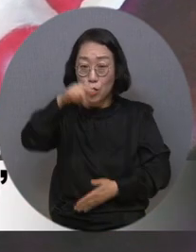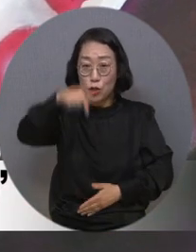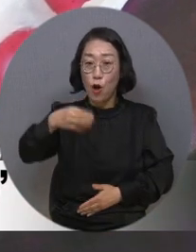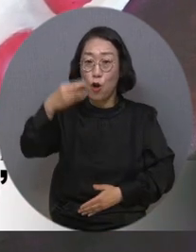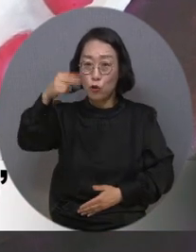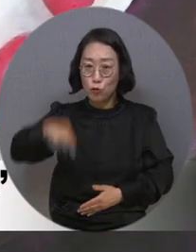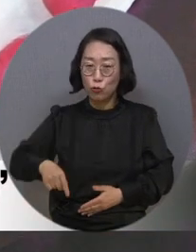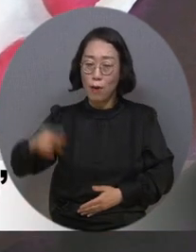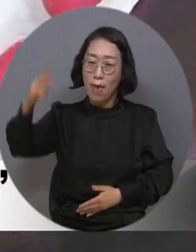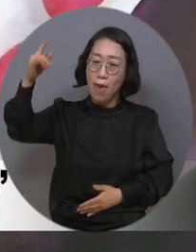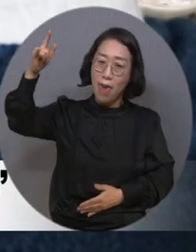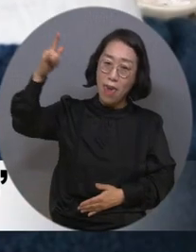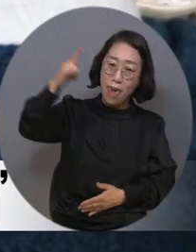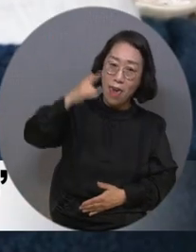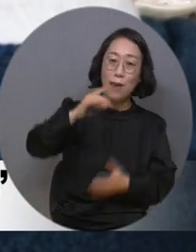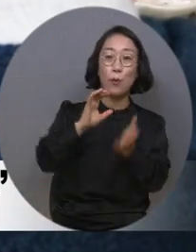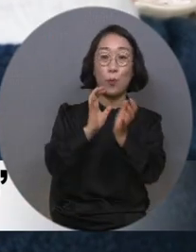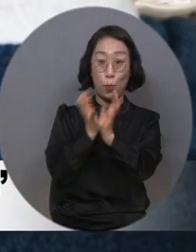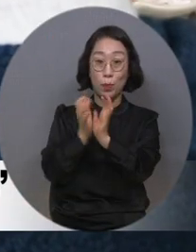석류와 해바라기.